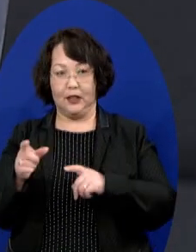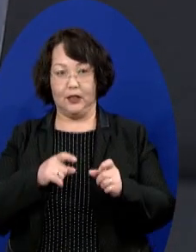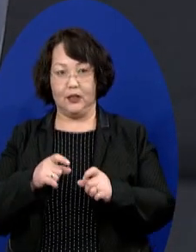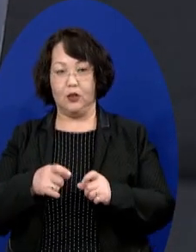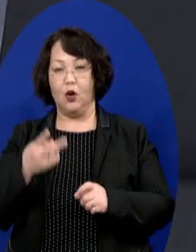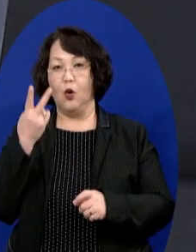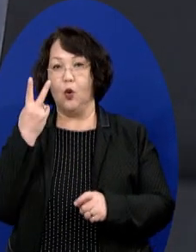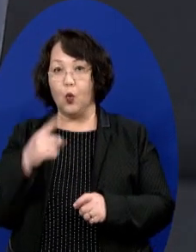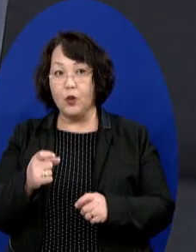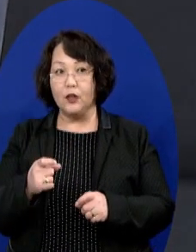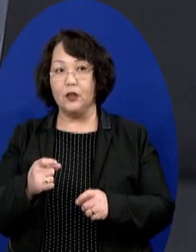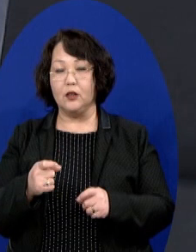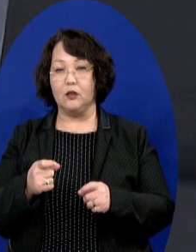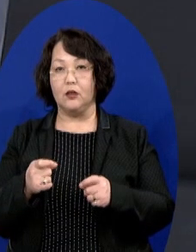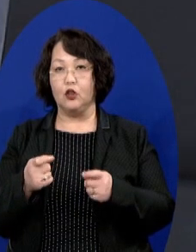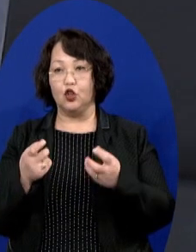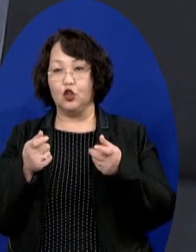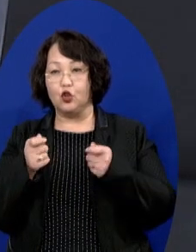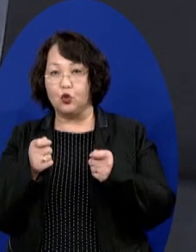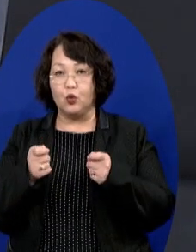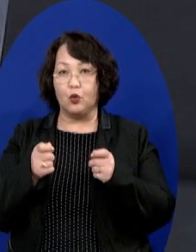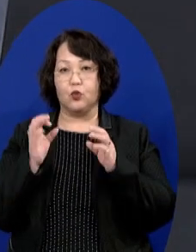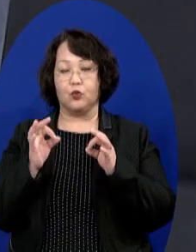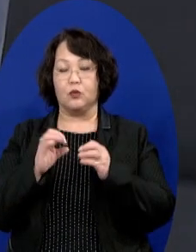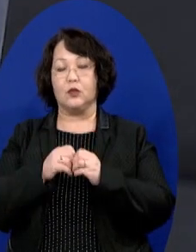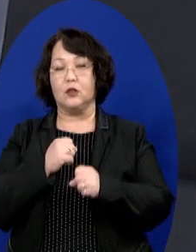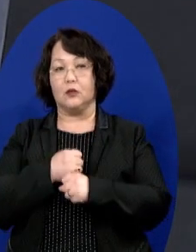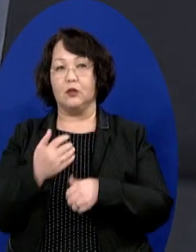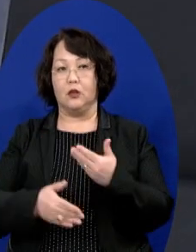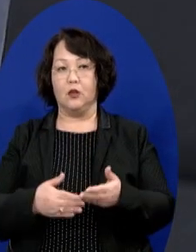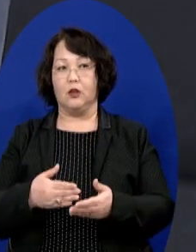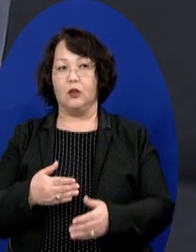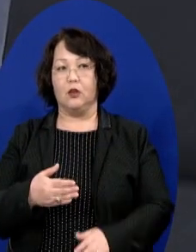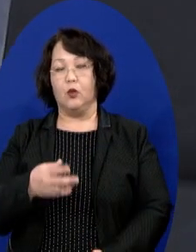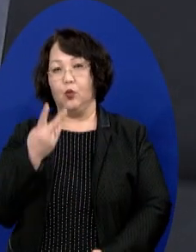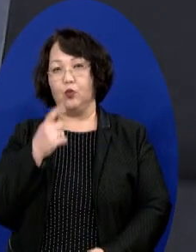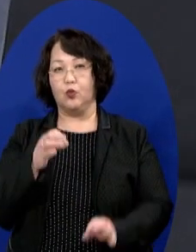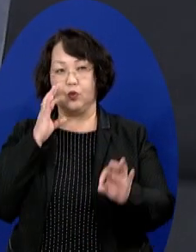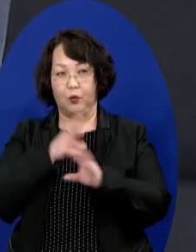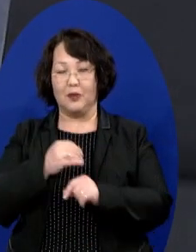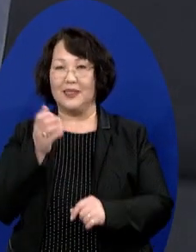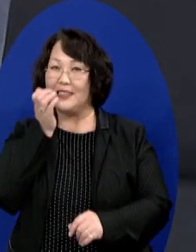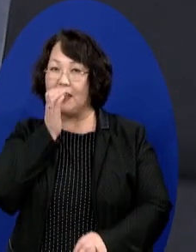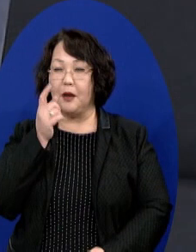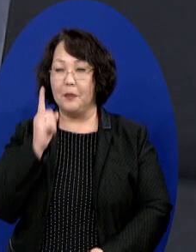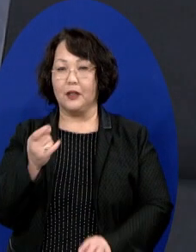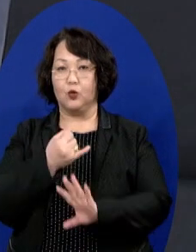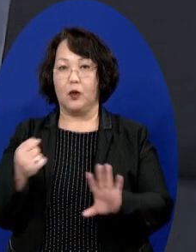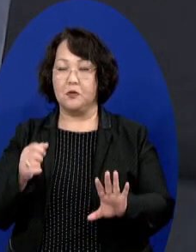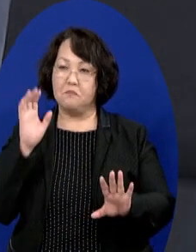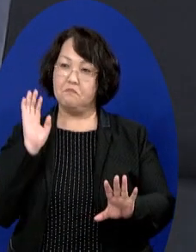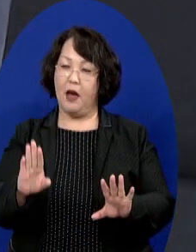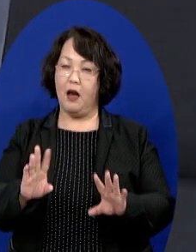нэр тохиргоо гэж яддаг. Тэгэхээр үнийг бол одоо энэ хууль батлагдсанаар талхны үнэ 1600 төр ч юм уу барьна гэсэн бол ойлголт